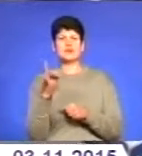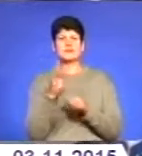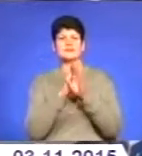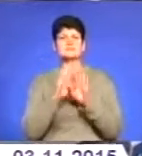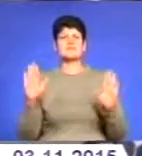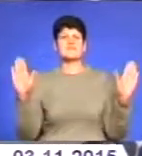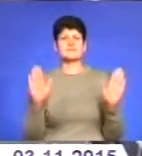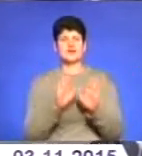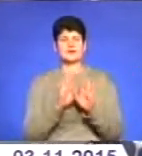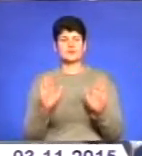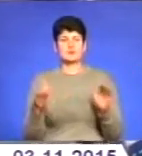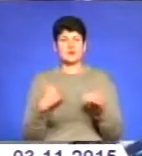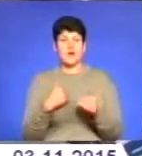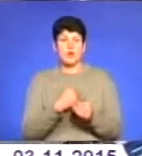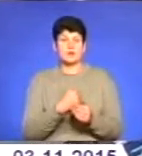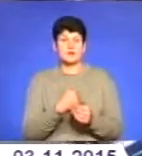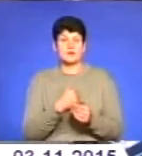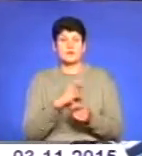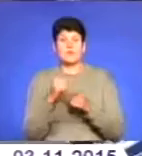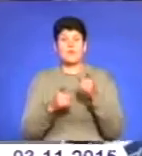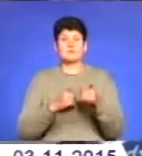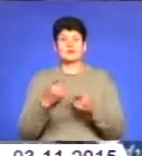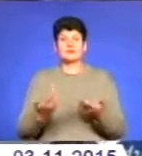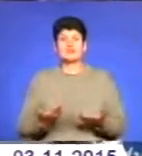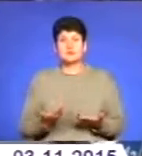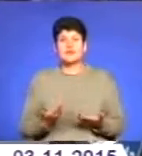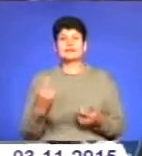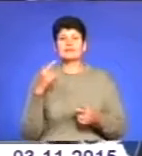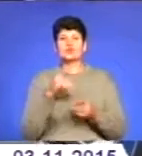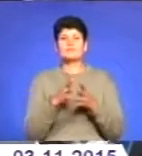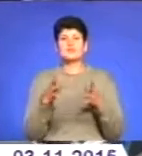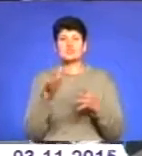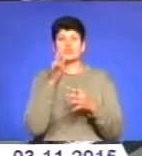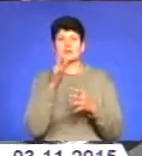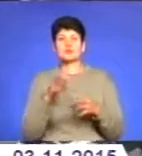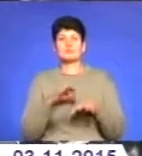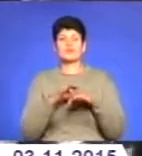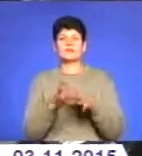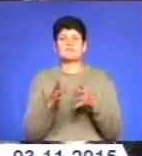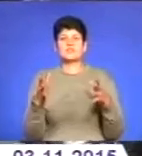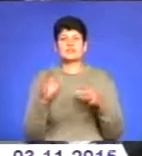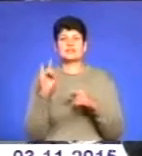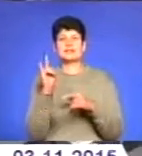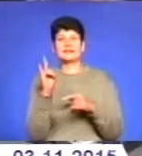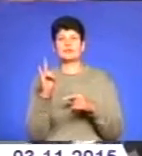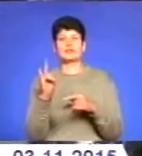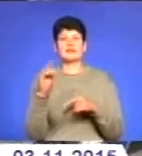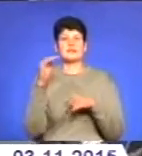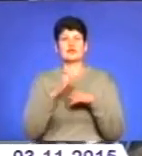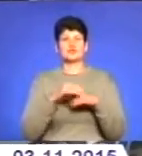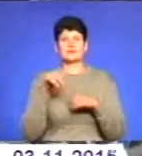співачкою. І я хотіла просто образ життя поміняти для того, щоб більше часу проводити зі своєю дитиною, а не вечір йти на